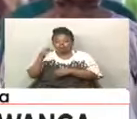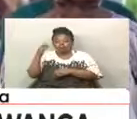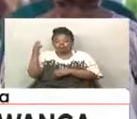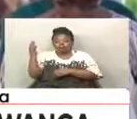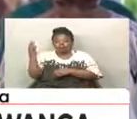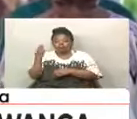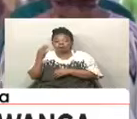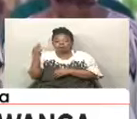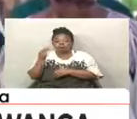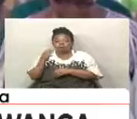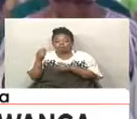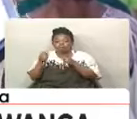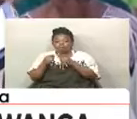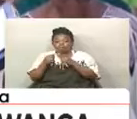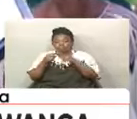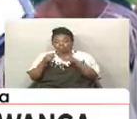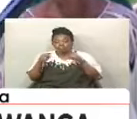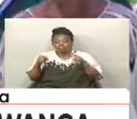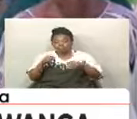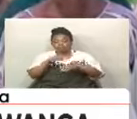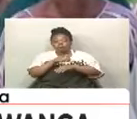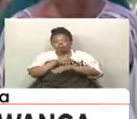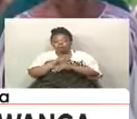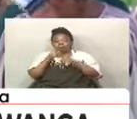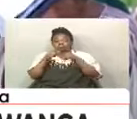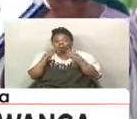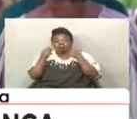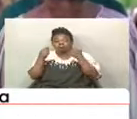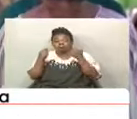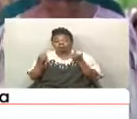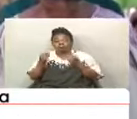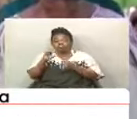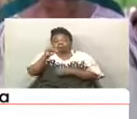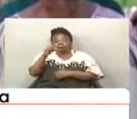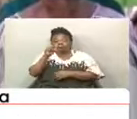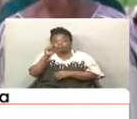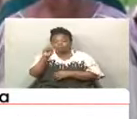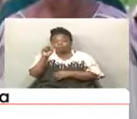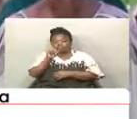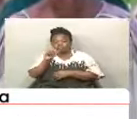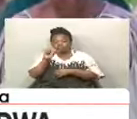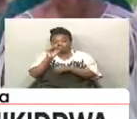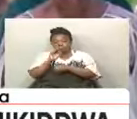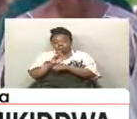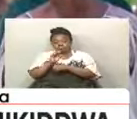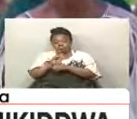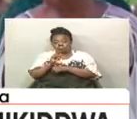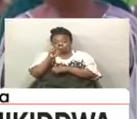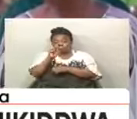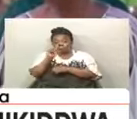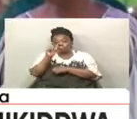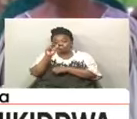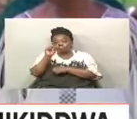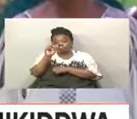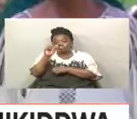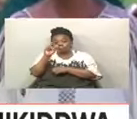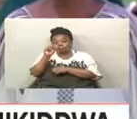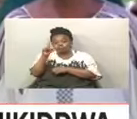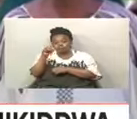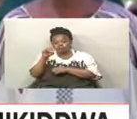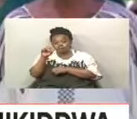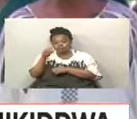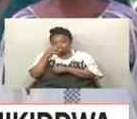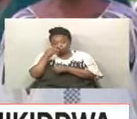and as a pioneer parish priest of St. John's Church, Chabalanzi, I felt it would be